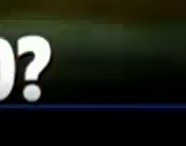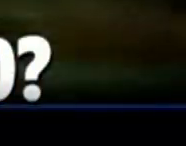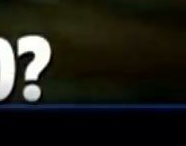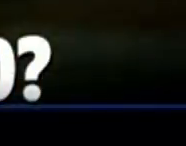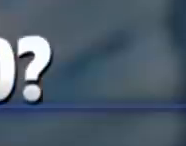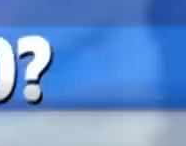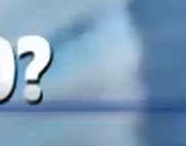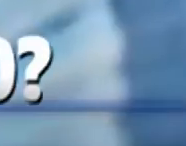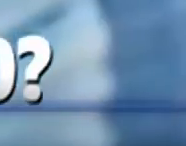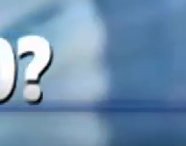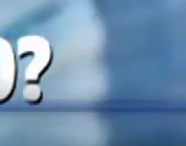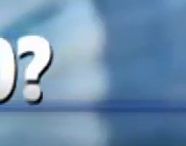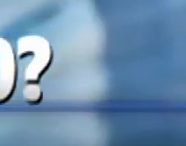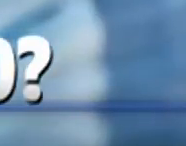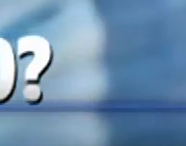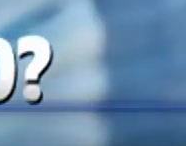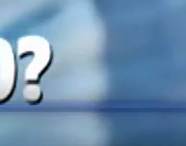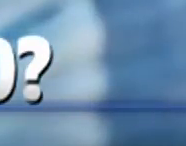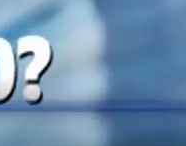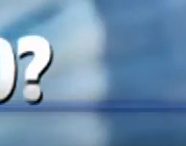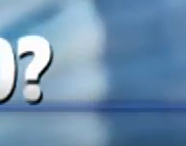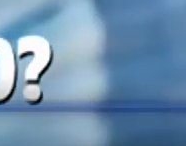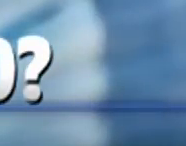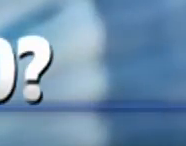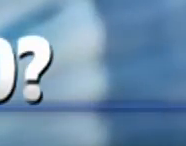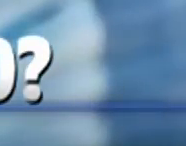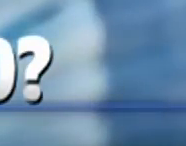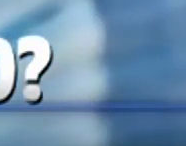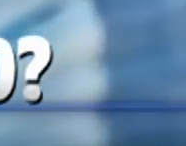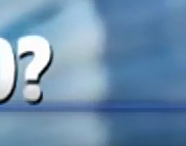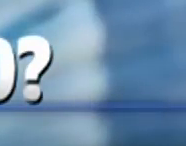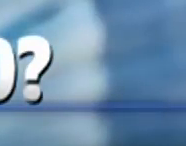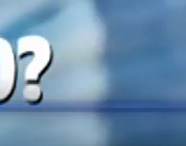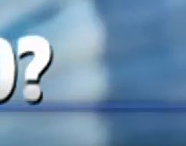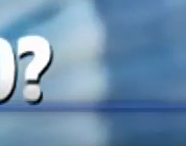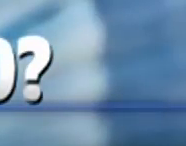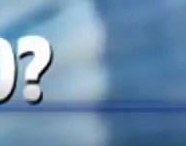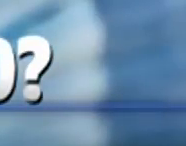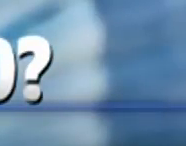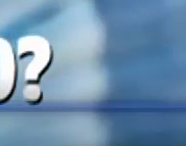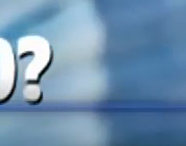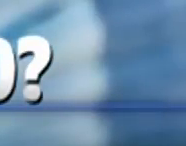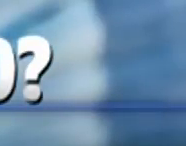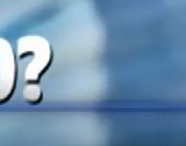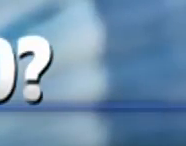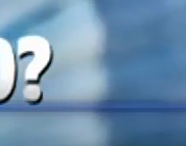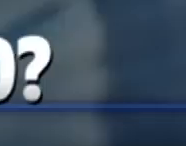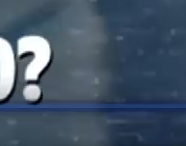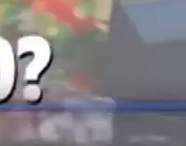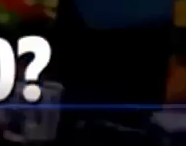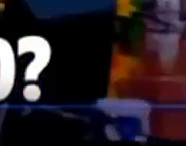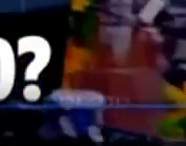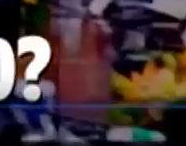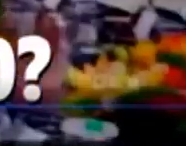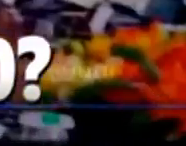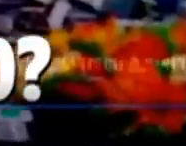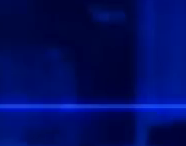Abangan, viral video na nagsasabing pwede na magkapensyon sa edad ng 40. Totoo nga ba? I-fact check po natin